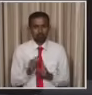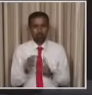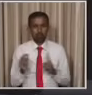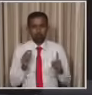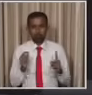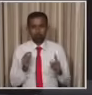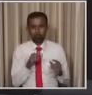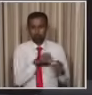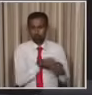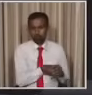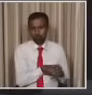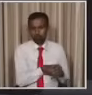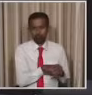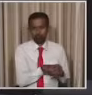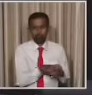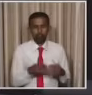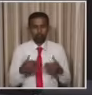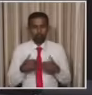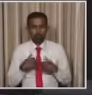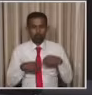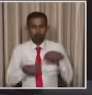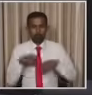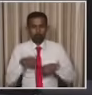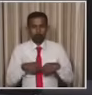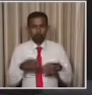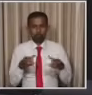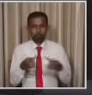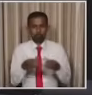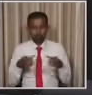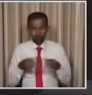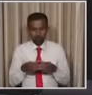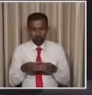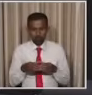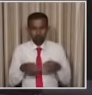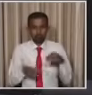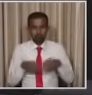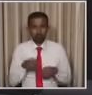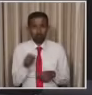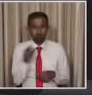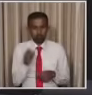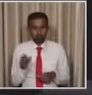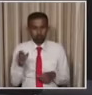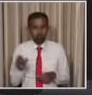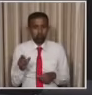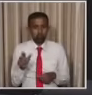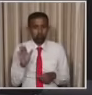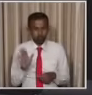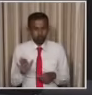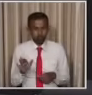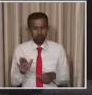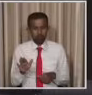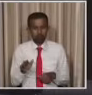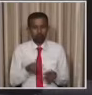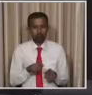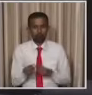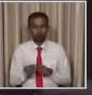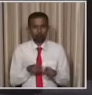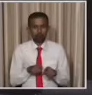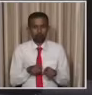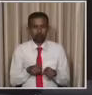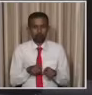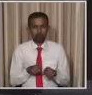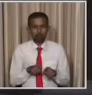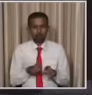පාර්ලිමේන්තුවෙත් අපේ දේශපාලන පක්ෂවලත් දේශපාලඥයන්ගෙත් ඒ වගේම එක